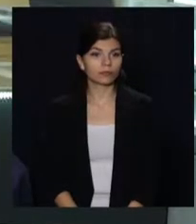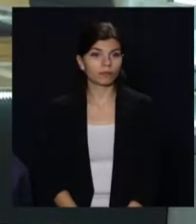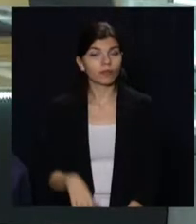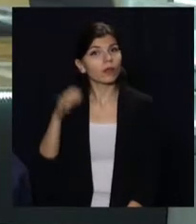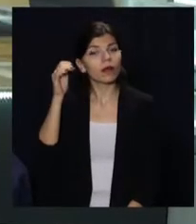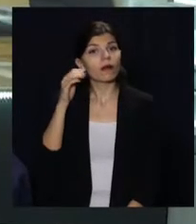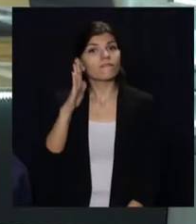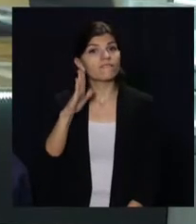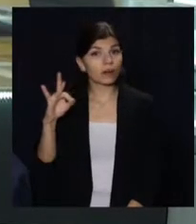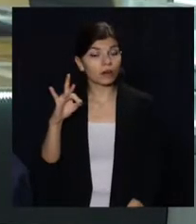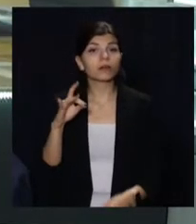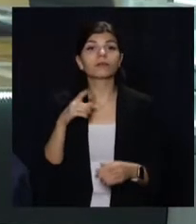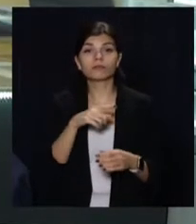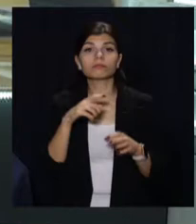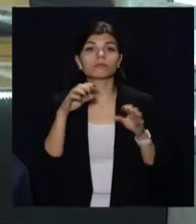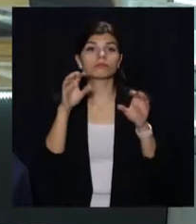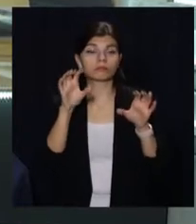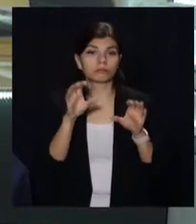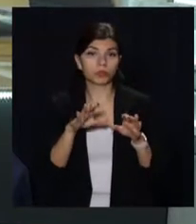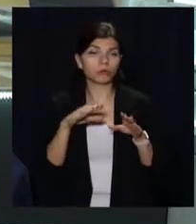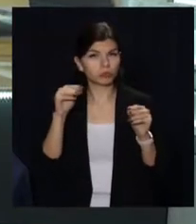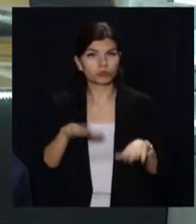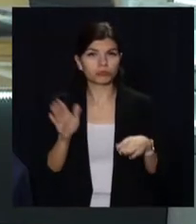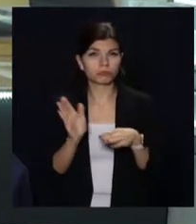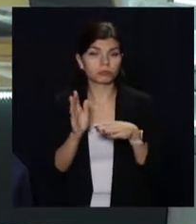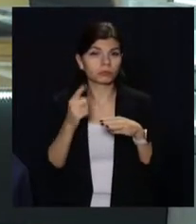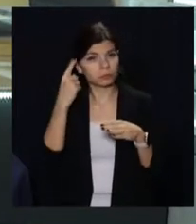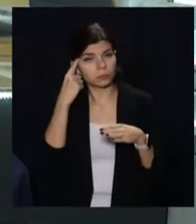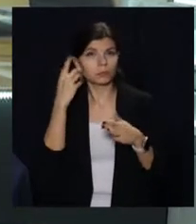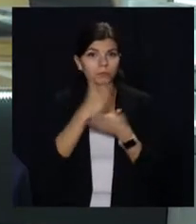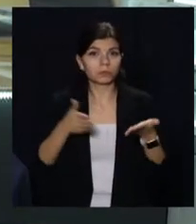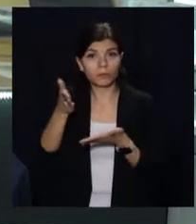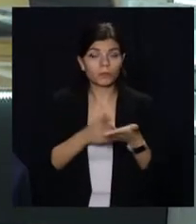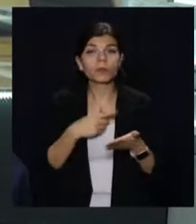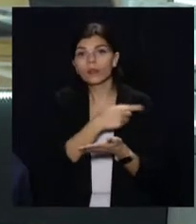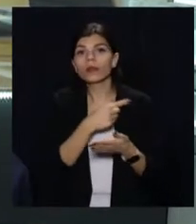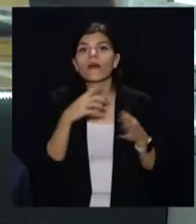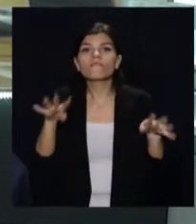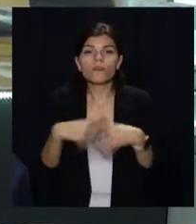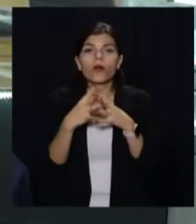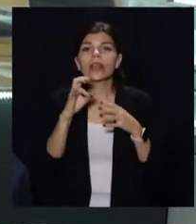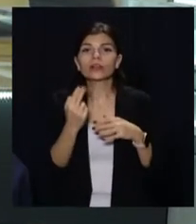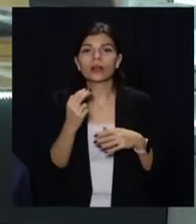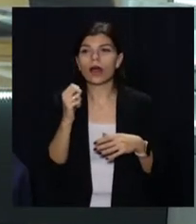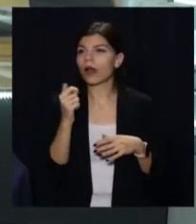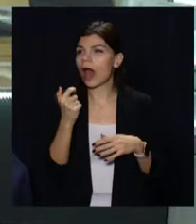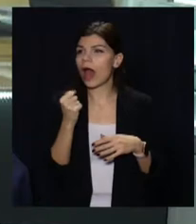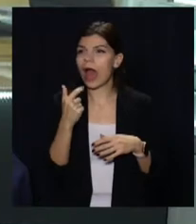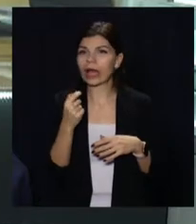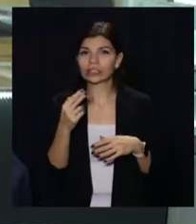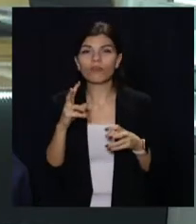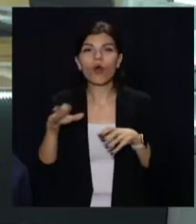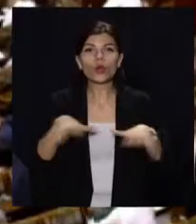Верховна Рада скасувала рішення Конституційного суду. Сьогодні на засіданні депутати відновили повноваження Національного агентства з питань